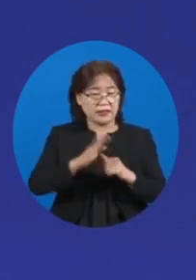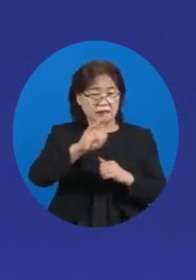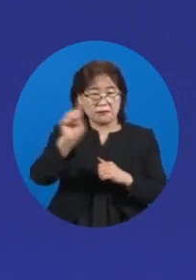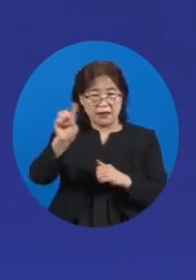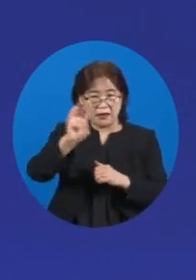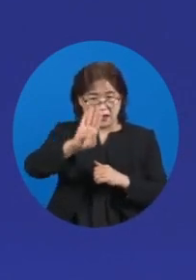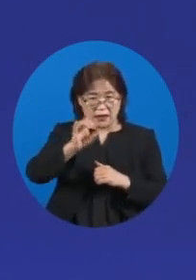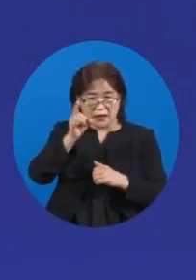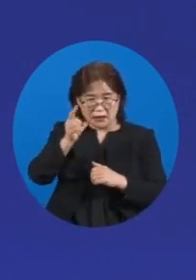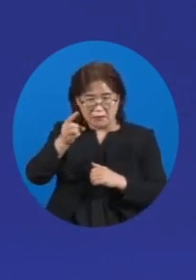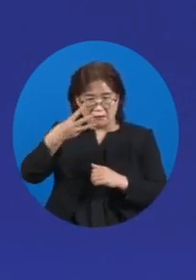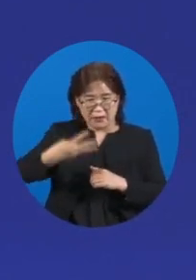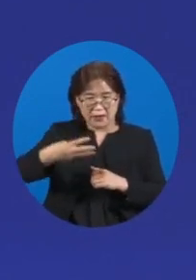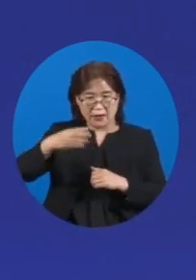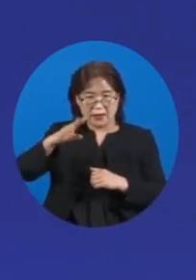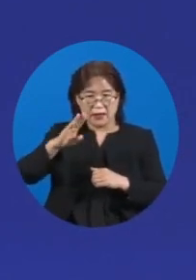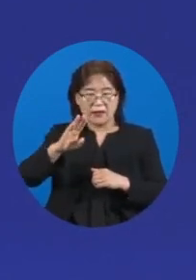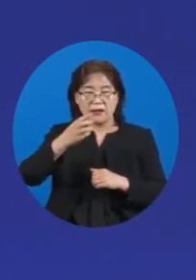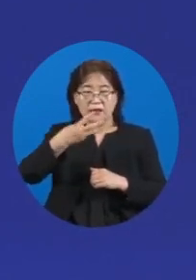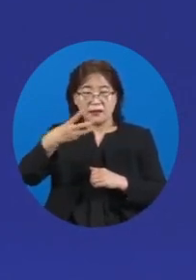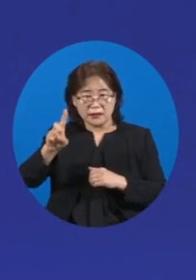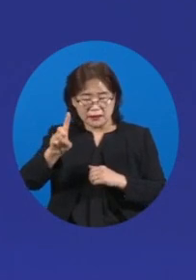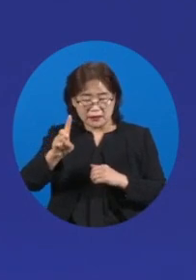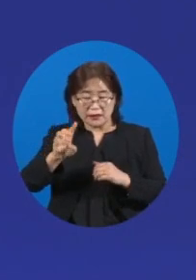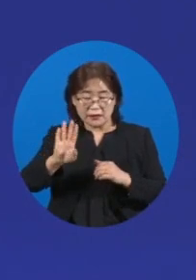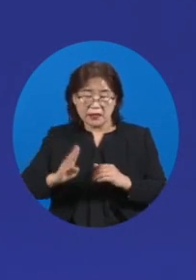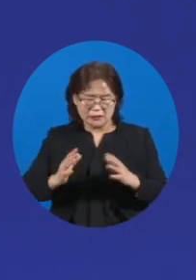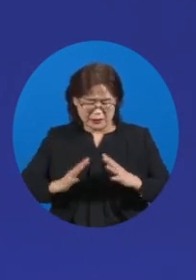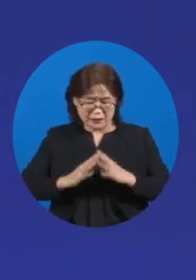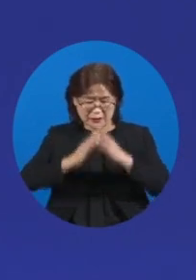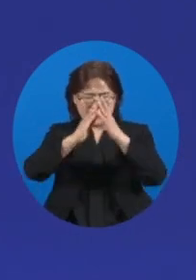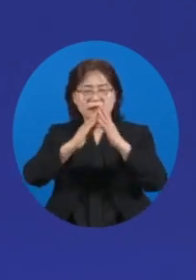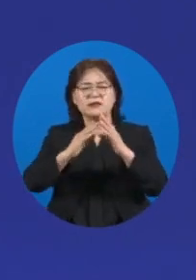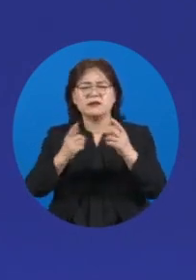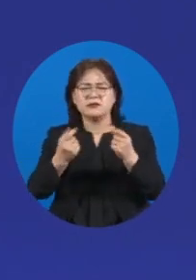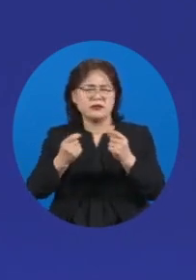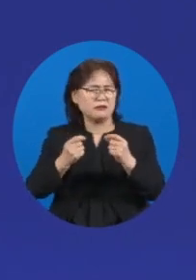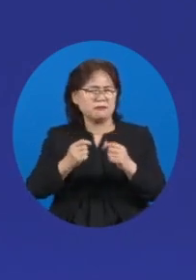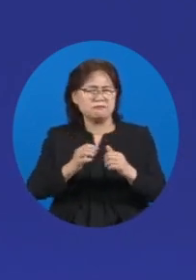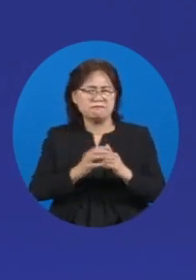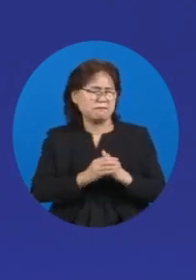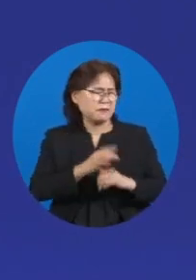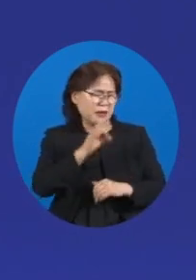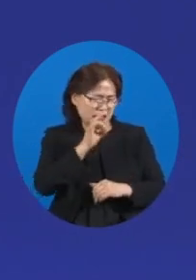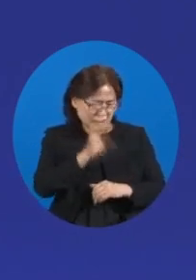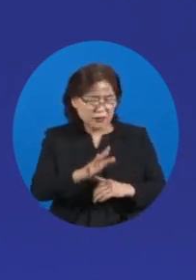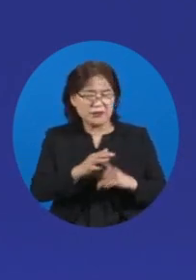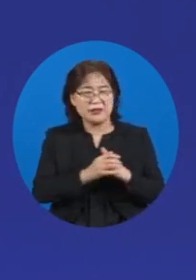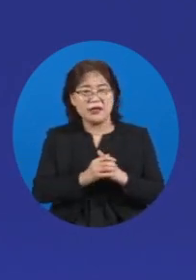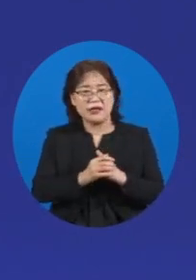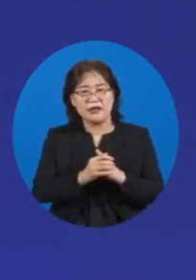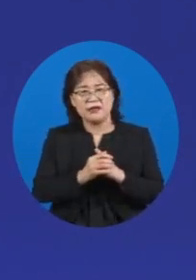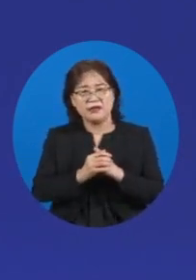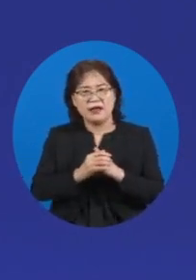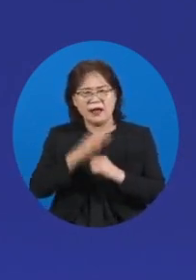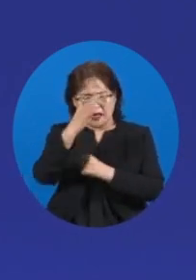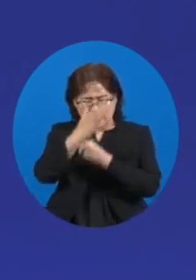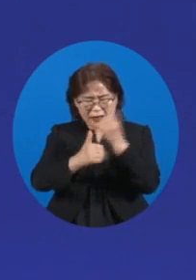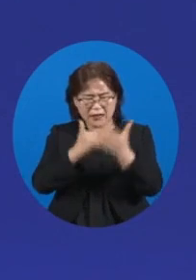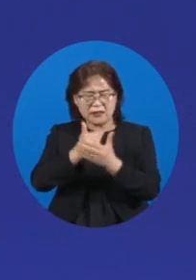대적하는 일을 해서는 안됩니다 하나님의 창조의 질서를 무너뜨리고 세상을 어지럽히고